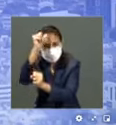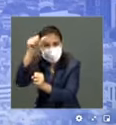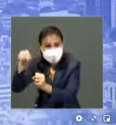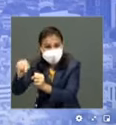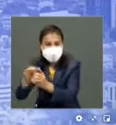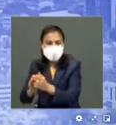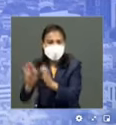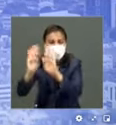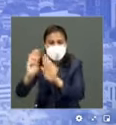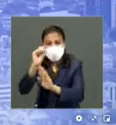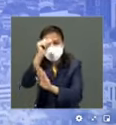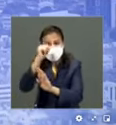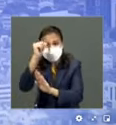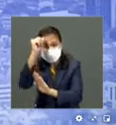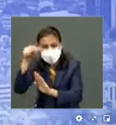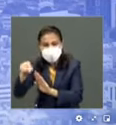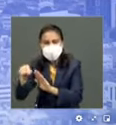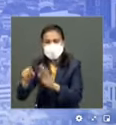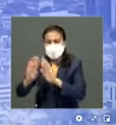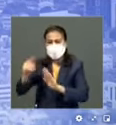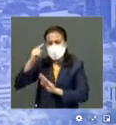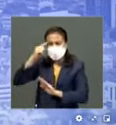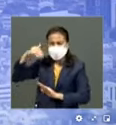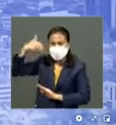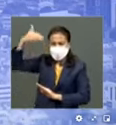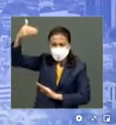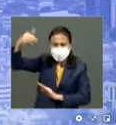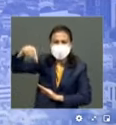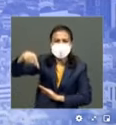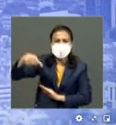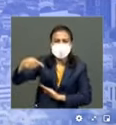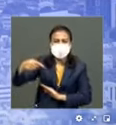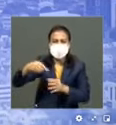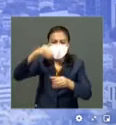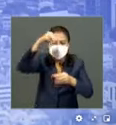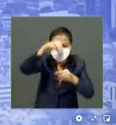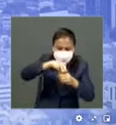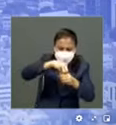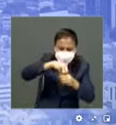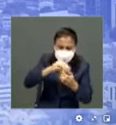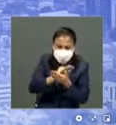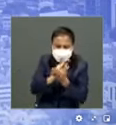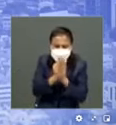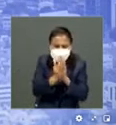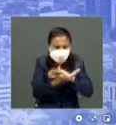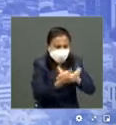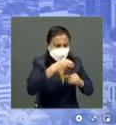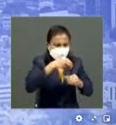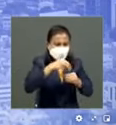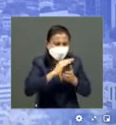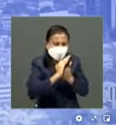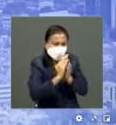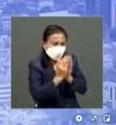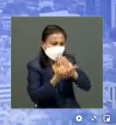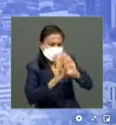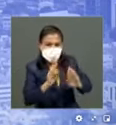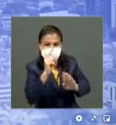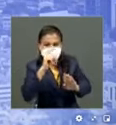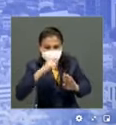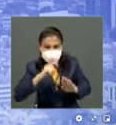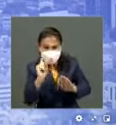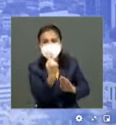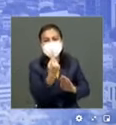เกิดขึ้นแล้วหรือสายพันธุ์ที่อาจจะมาพัฒนาเกิดการกลายพันธุ์ในประเทศไทยด้วยอย่างไรก็ตามเนี่ยนะ